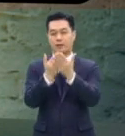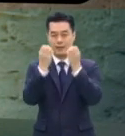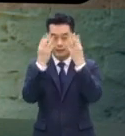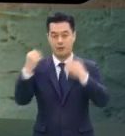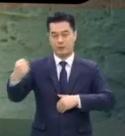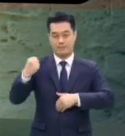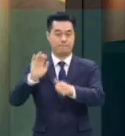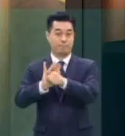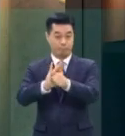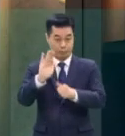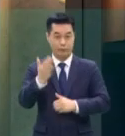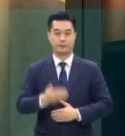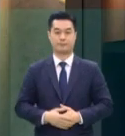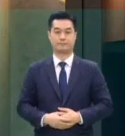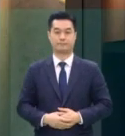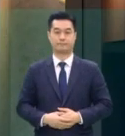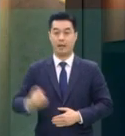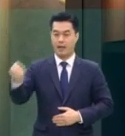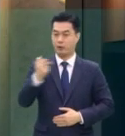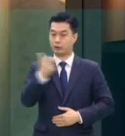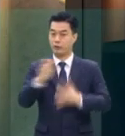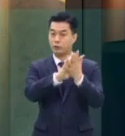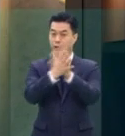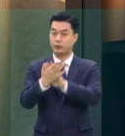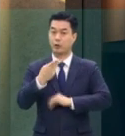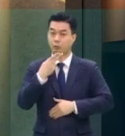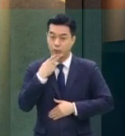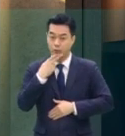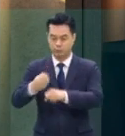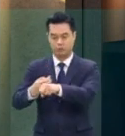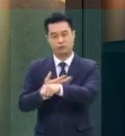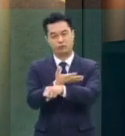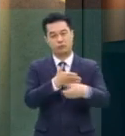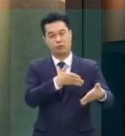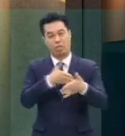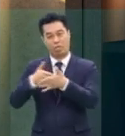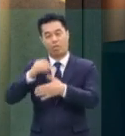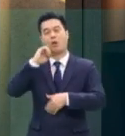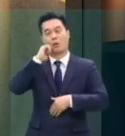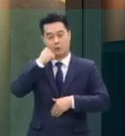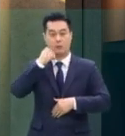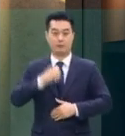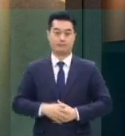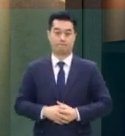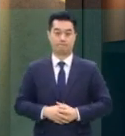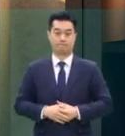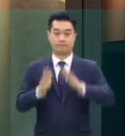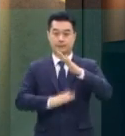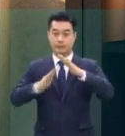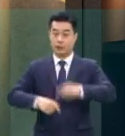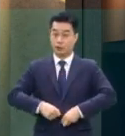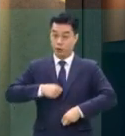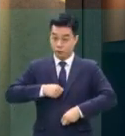것입니다 n 어디 대전환 없이는 수출도 어려워집니다 정의로운 전환 에